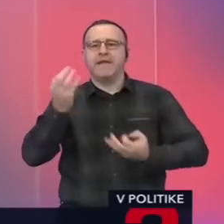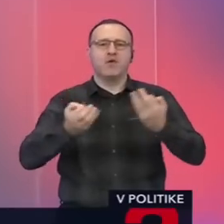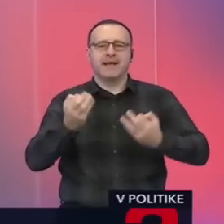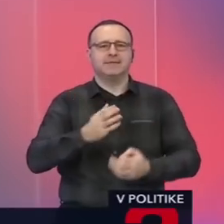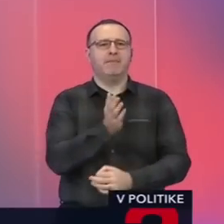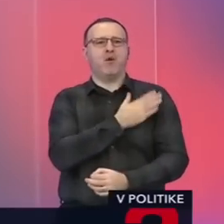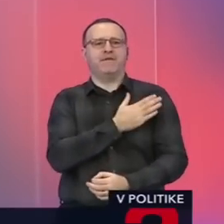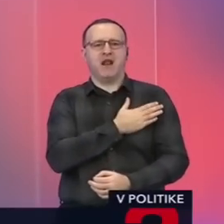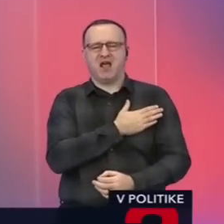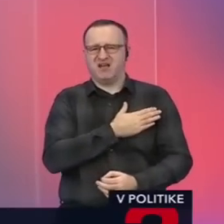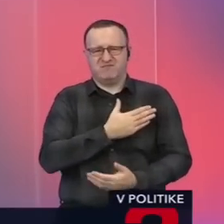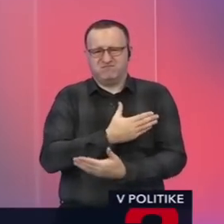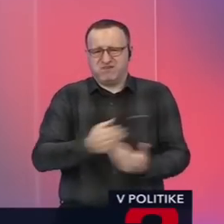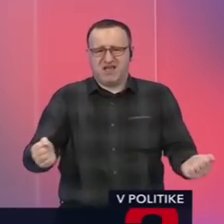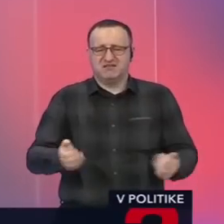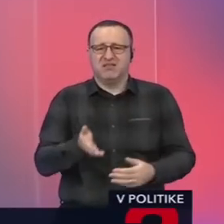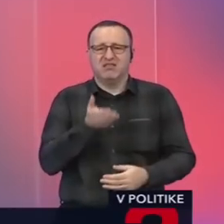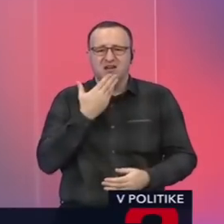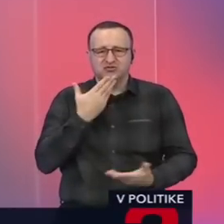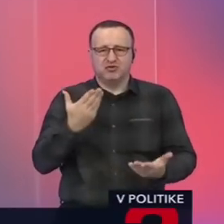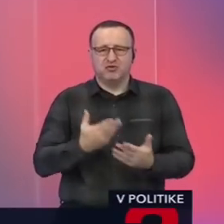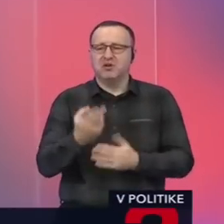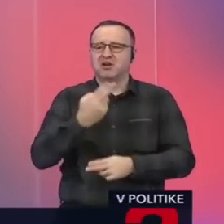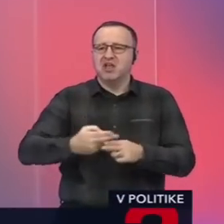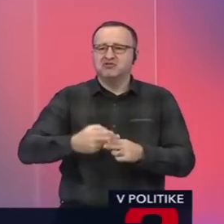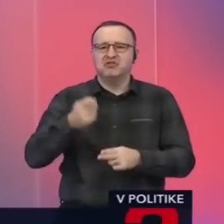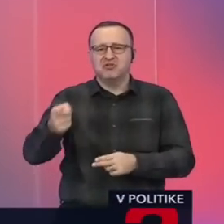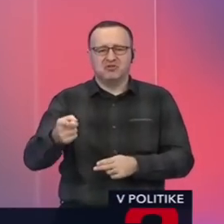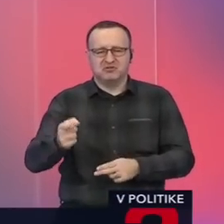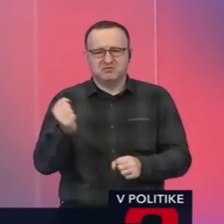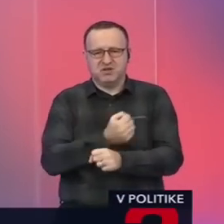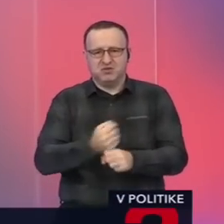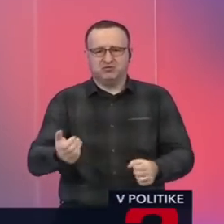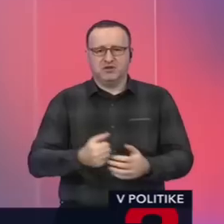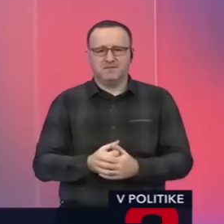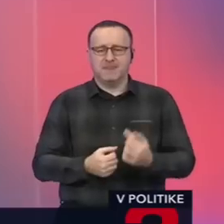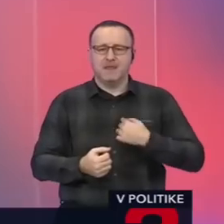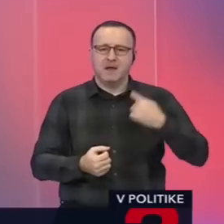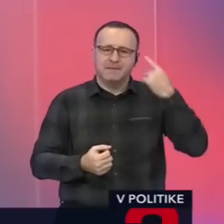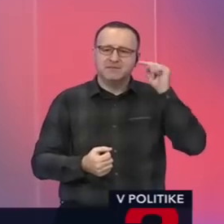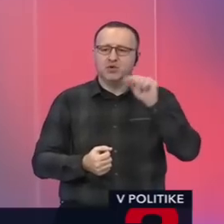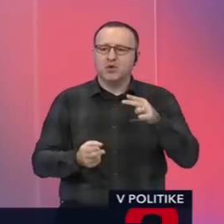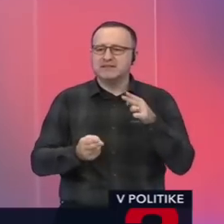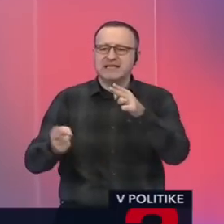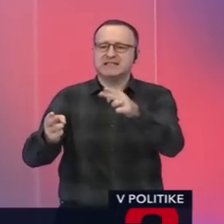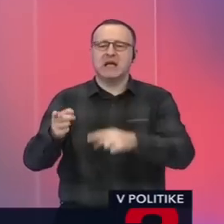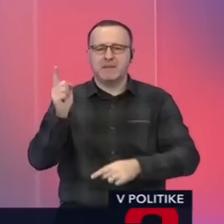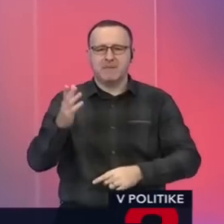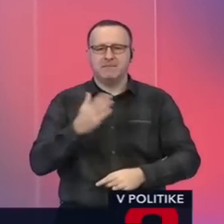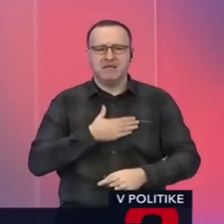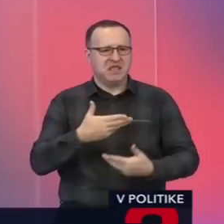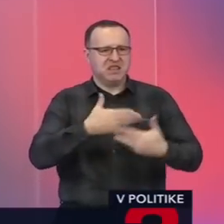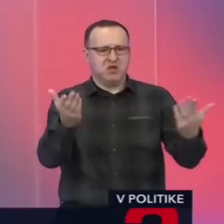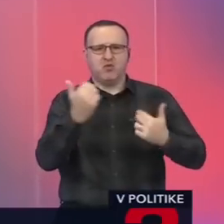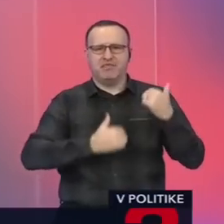A nikto sa tým nejakým spôsobom nezaoberá, nikto to nerieši. A myslím si, že takúto cestu sme mohli postupovať aj my a nikoho by to